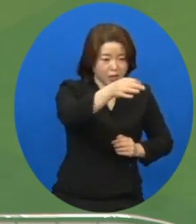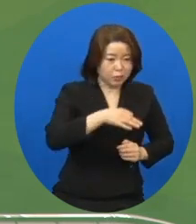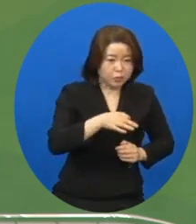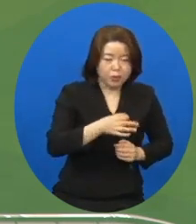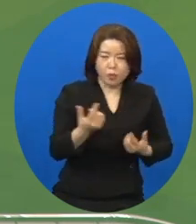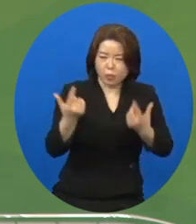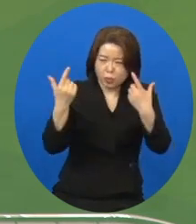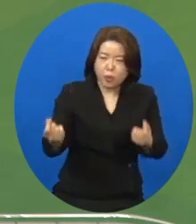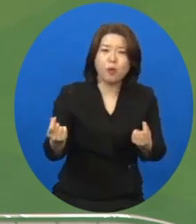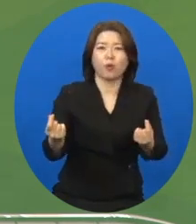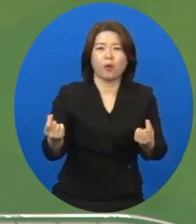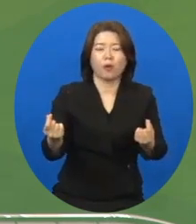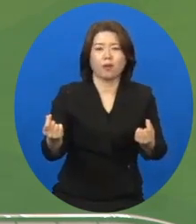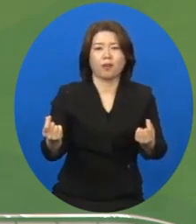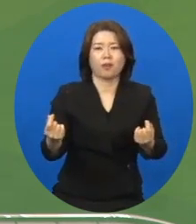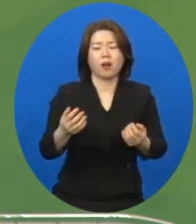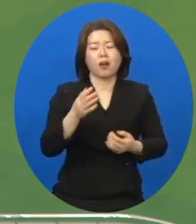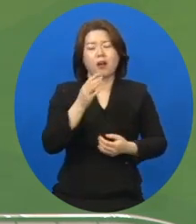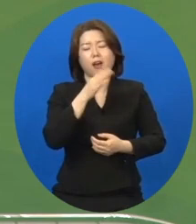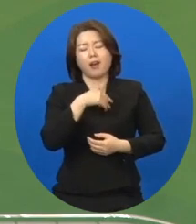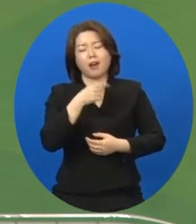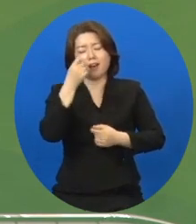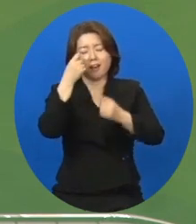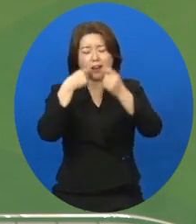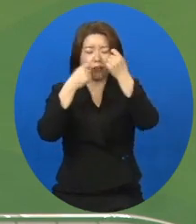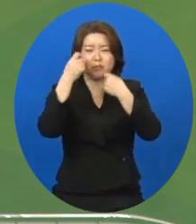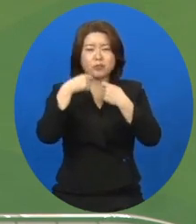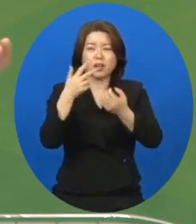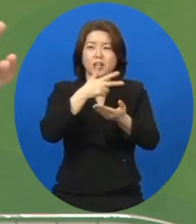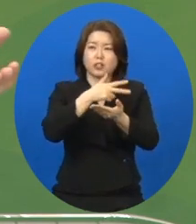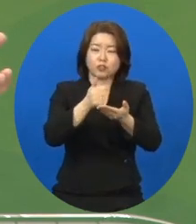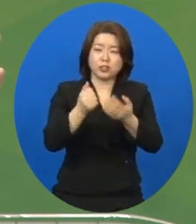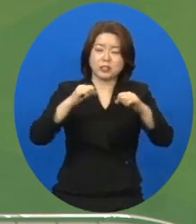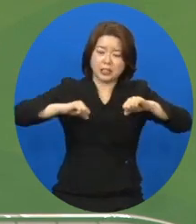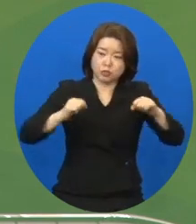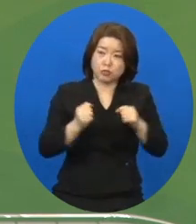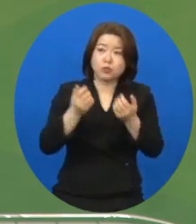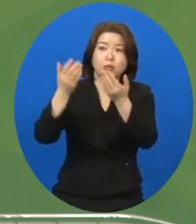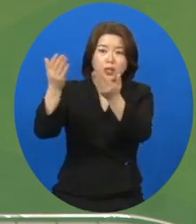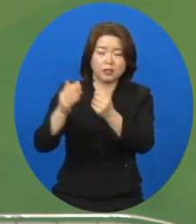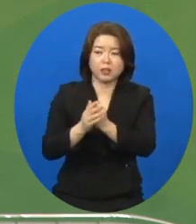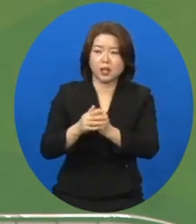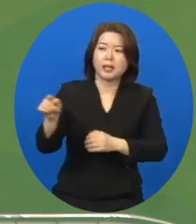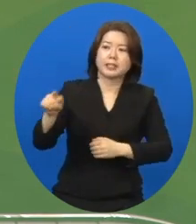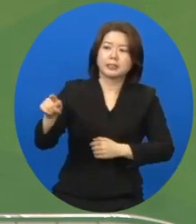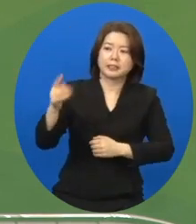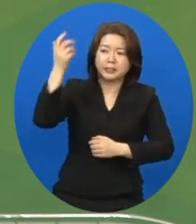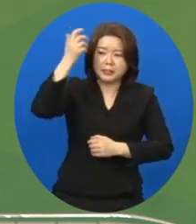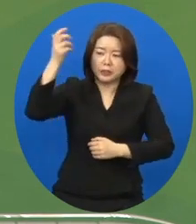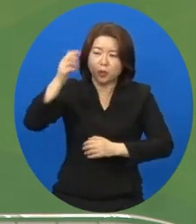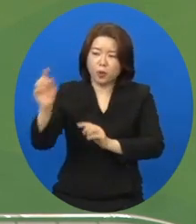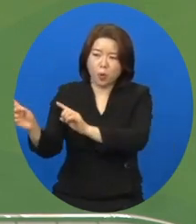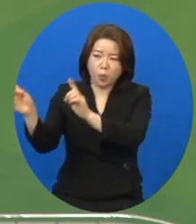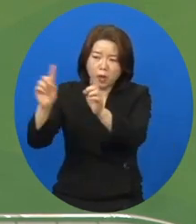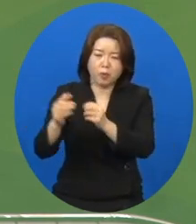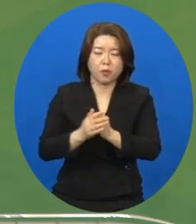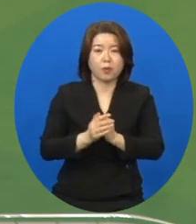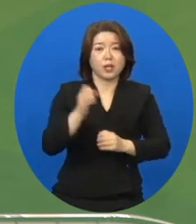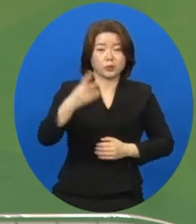그래서 우시는 거예요. 주님께 순종했더니 한 영혼을 주님이 회복시키시고 그리고